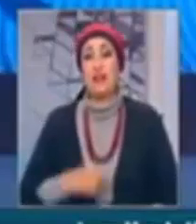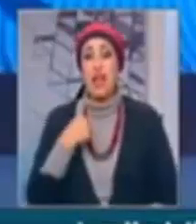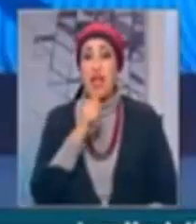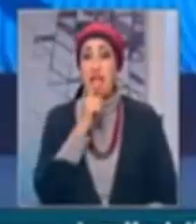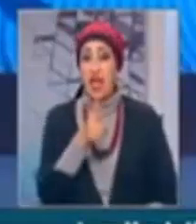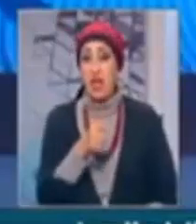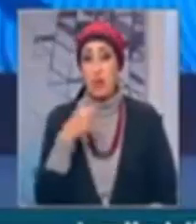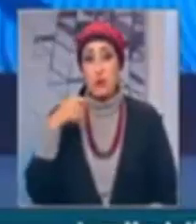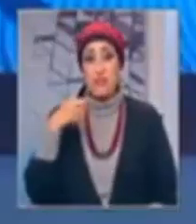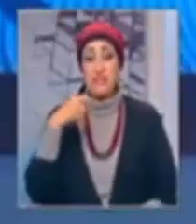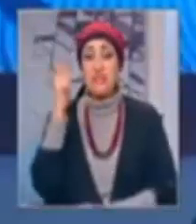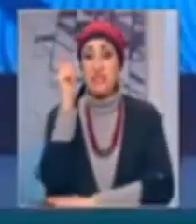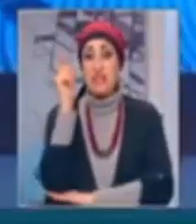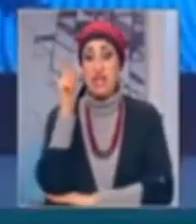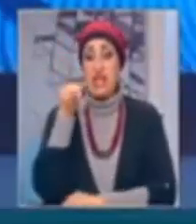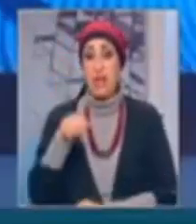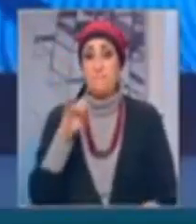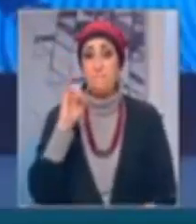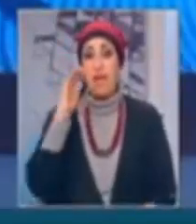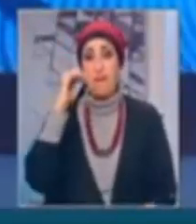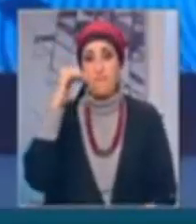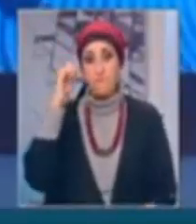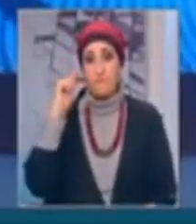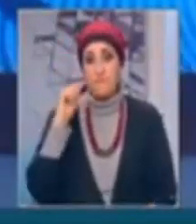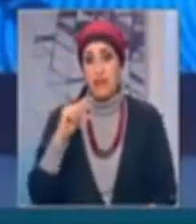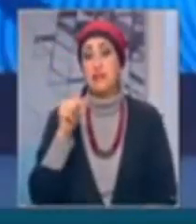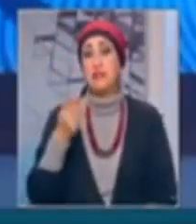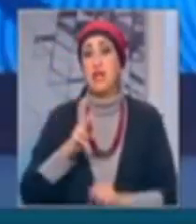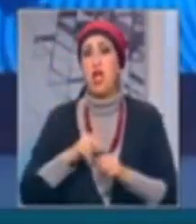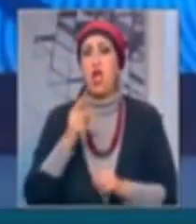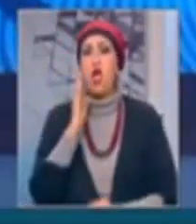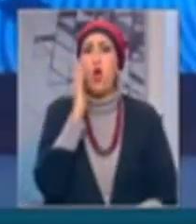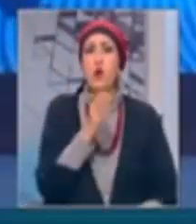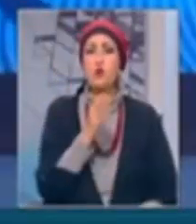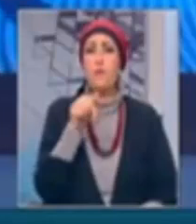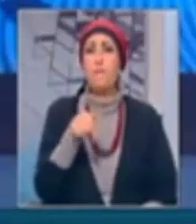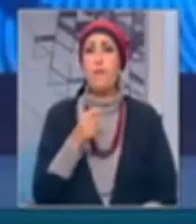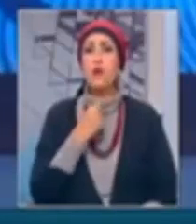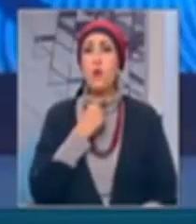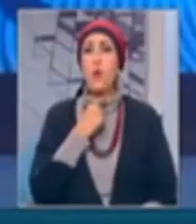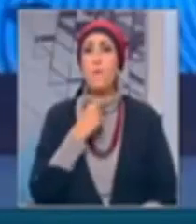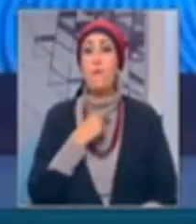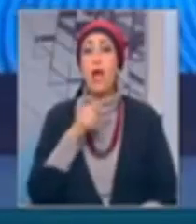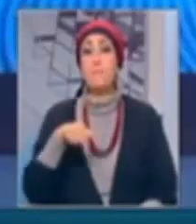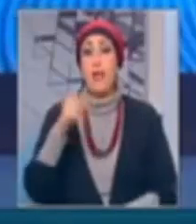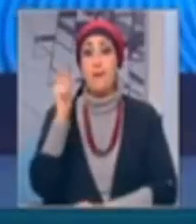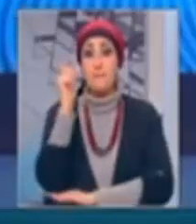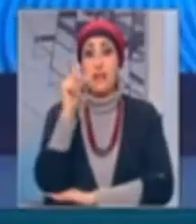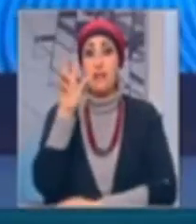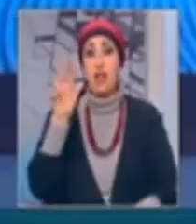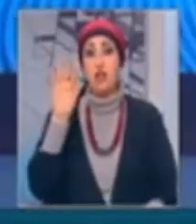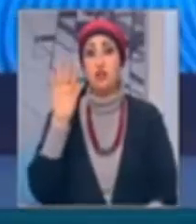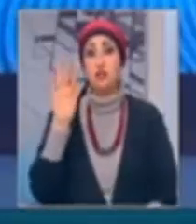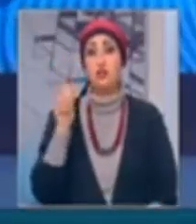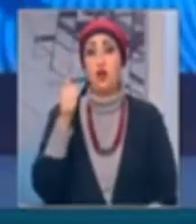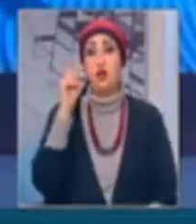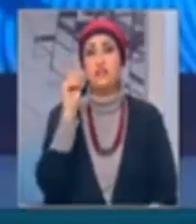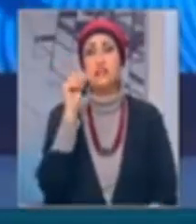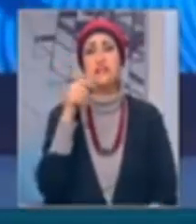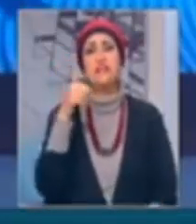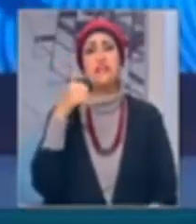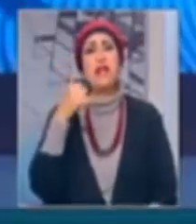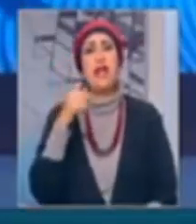ألقى وزير الأوقاف محمد مختار جمعة خطبة صلاة الجمعة من مسجد الشاطئ في محافظة